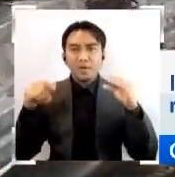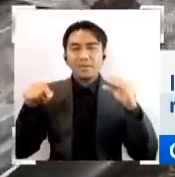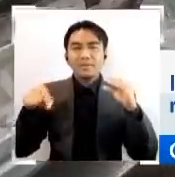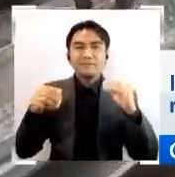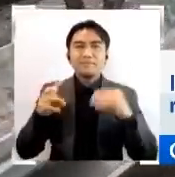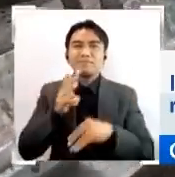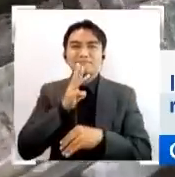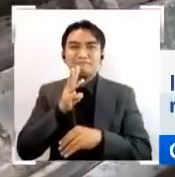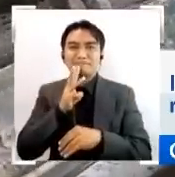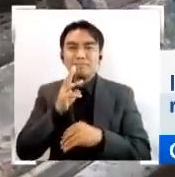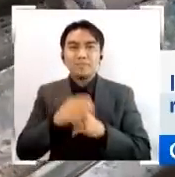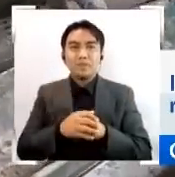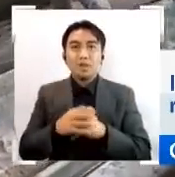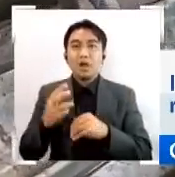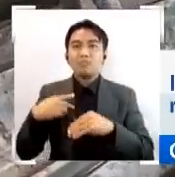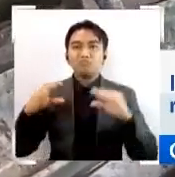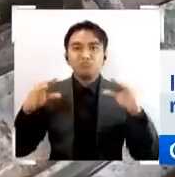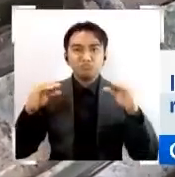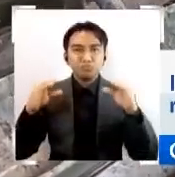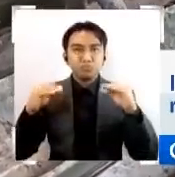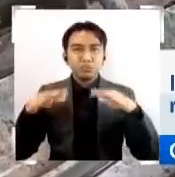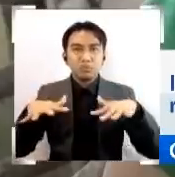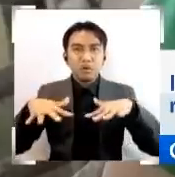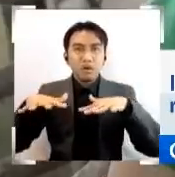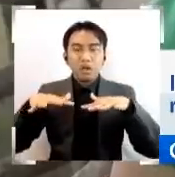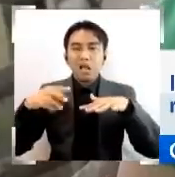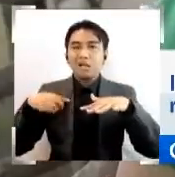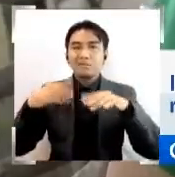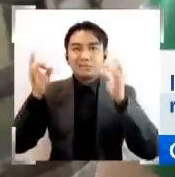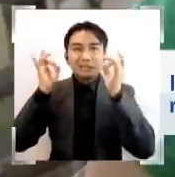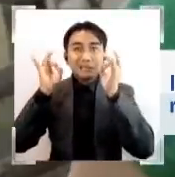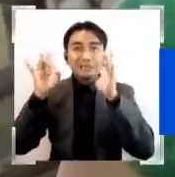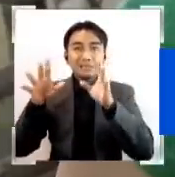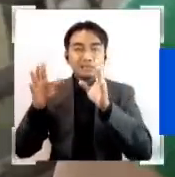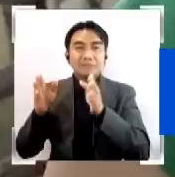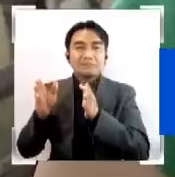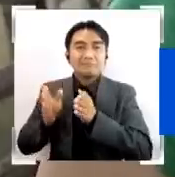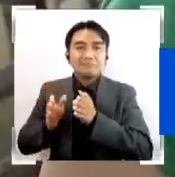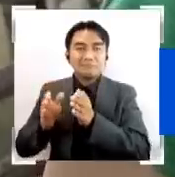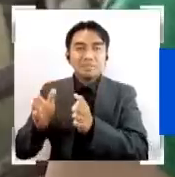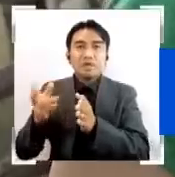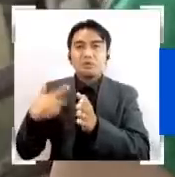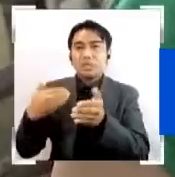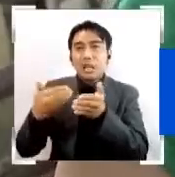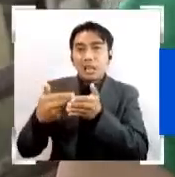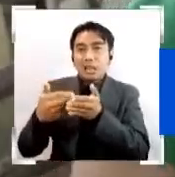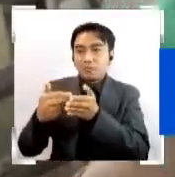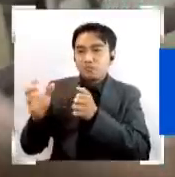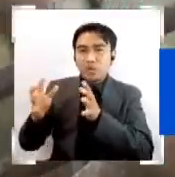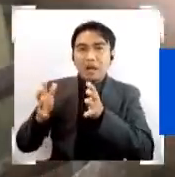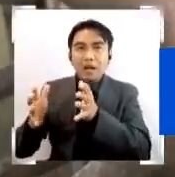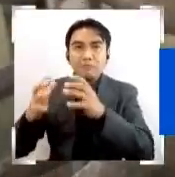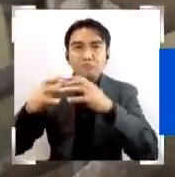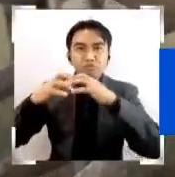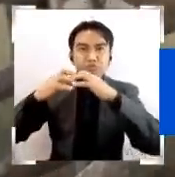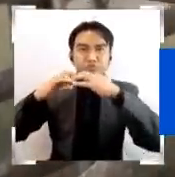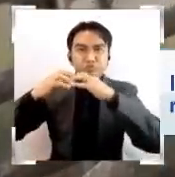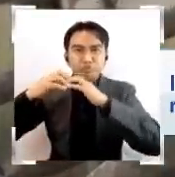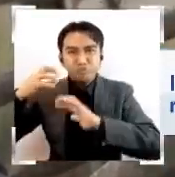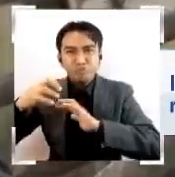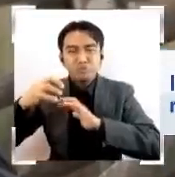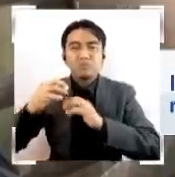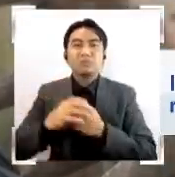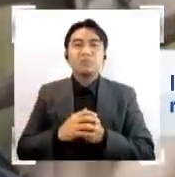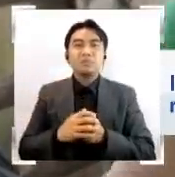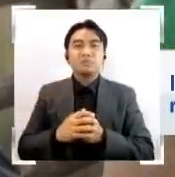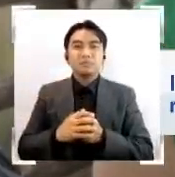yung kawayan. Siyempre, nasa delikadong ano na kami dahil malapit na yung bahay namin. Nasaan po ba ang bahay niyo dyan? Ayun.